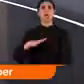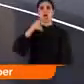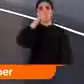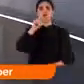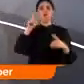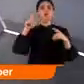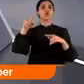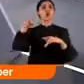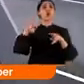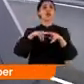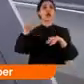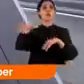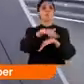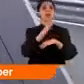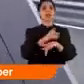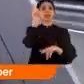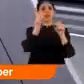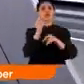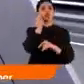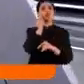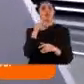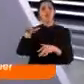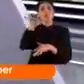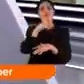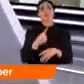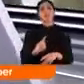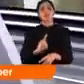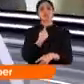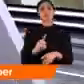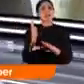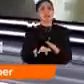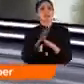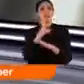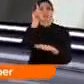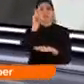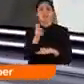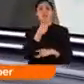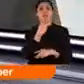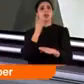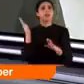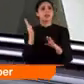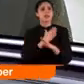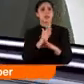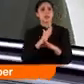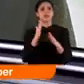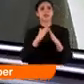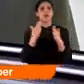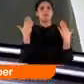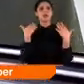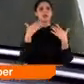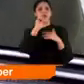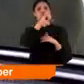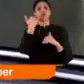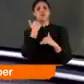Arnavutköy Karlıbayır Mahallesi sakinleri isyanda, hem de çok uzun zamandır. 18 yıldır çünkü ne evi havalandırmak için